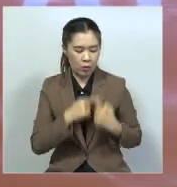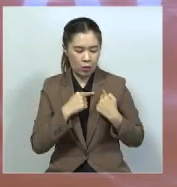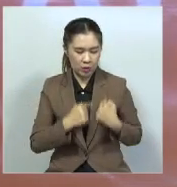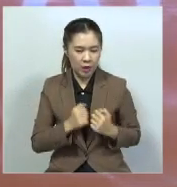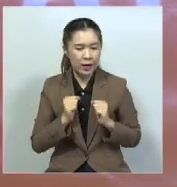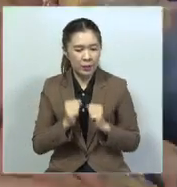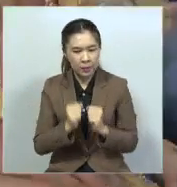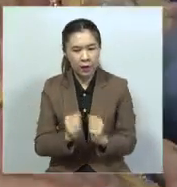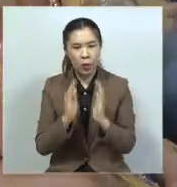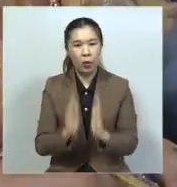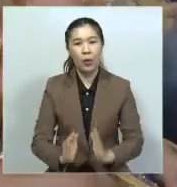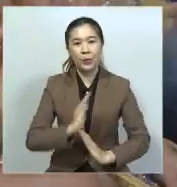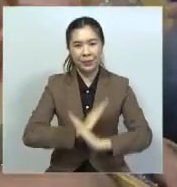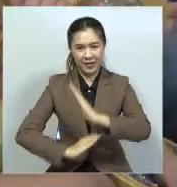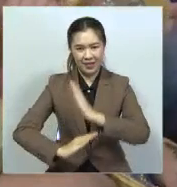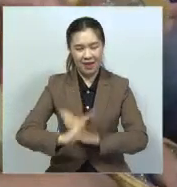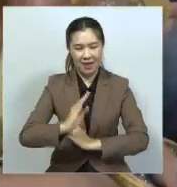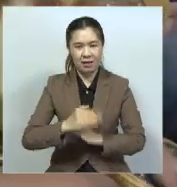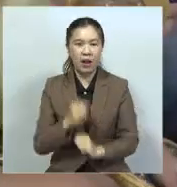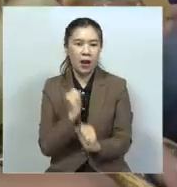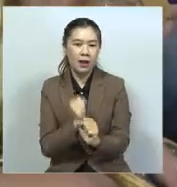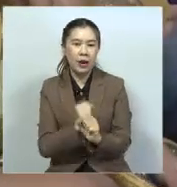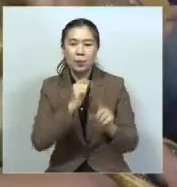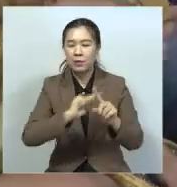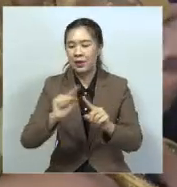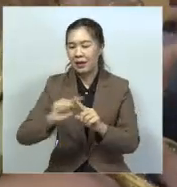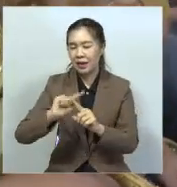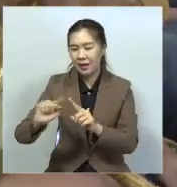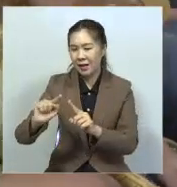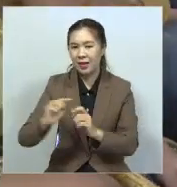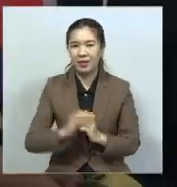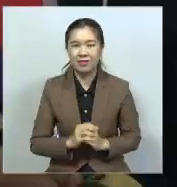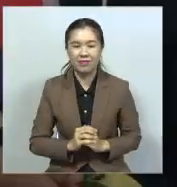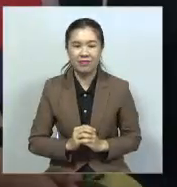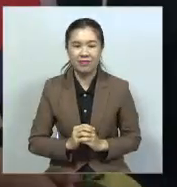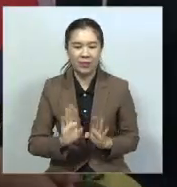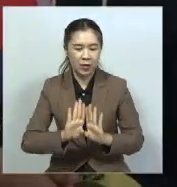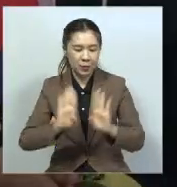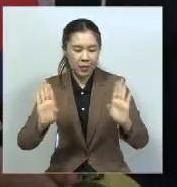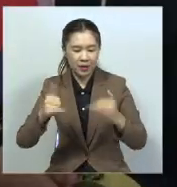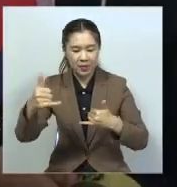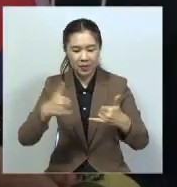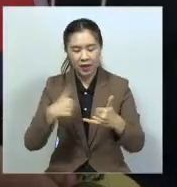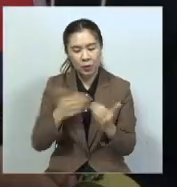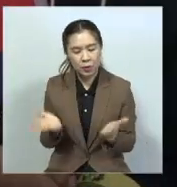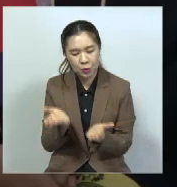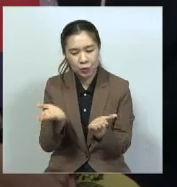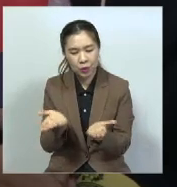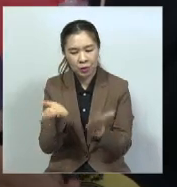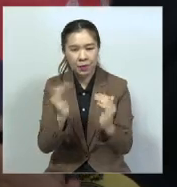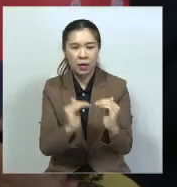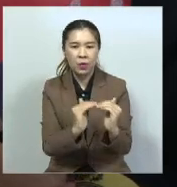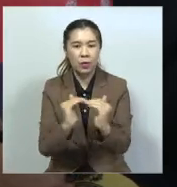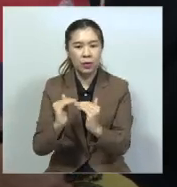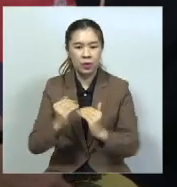ที่มุ่งมั่นของคนพิการที่สามารถทำสิ่งต่างๆได้หลากหลายแล้วก็เปิดพื้นที่ส่งเสริมความเสมอภา